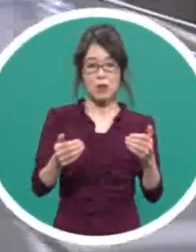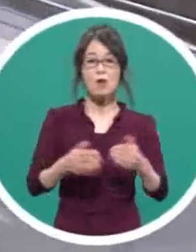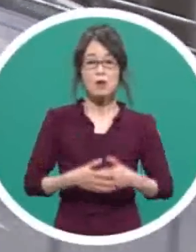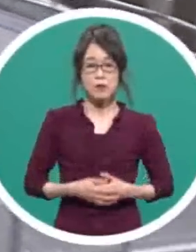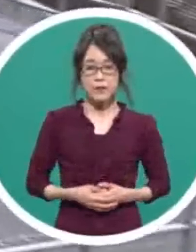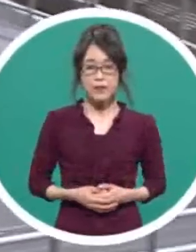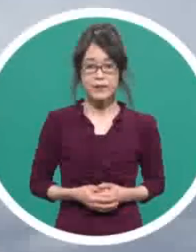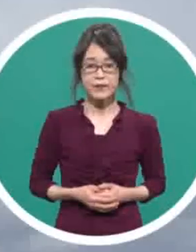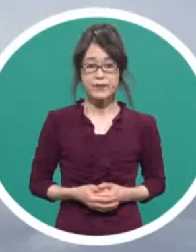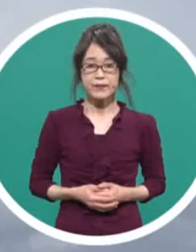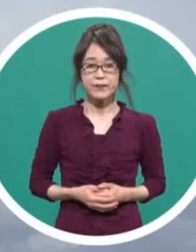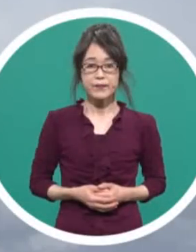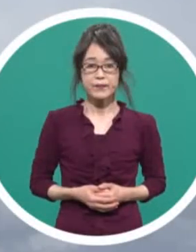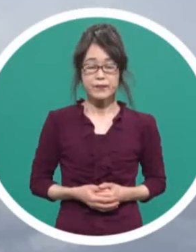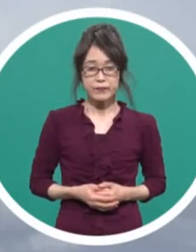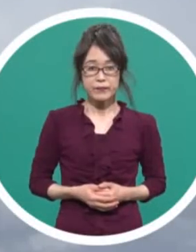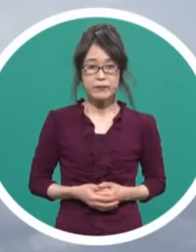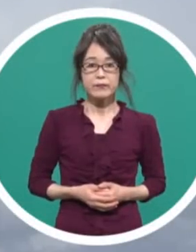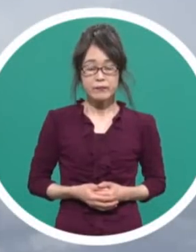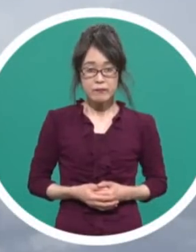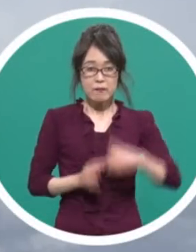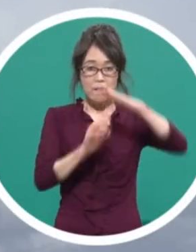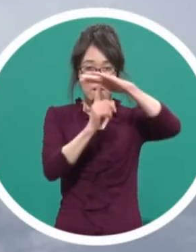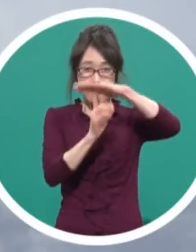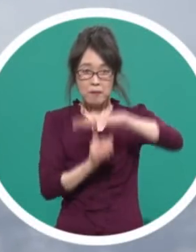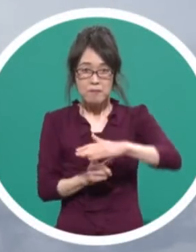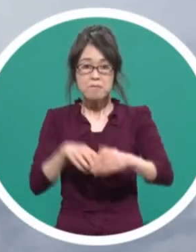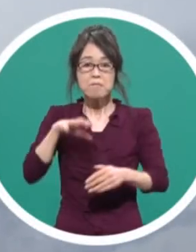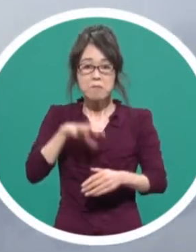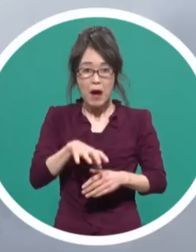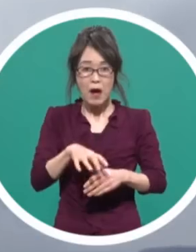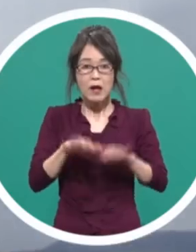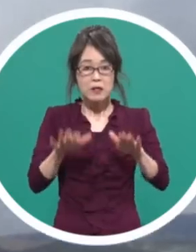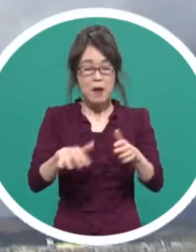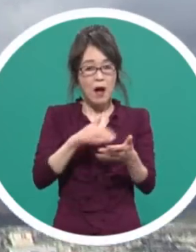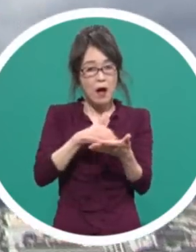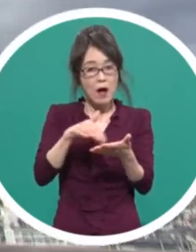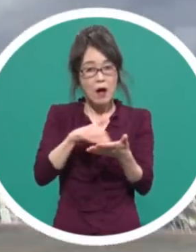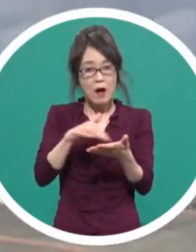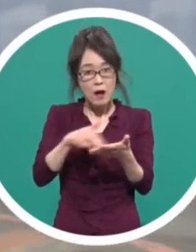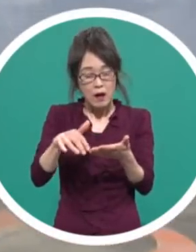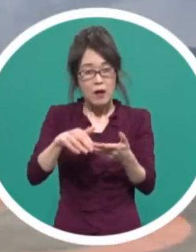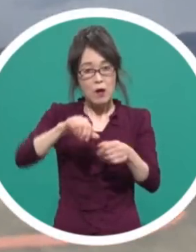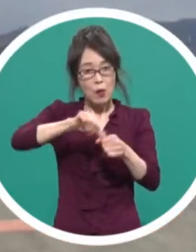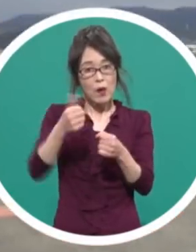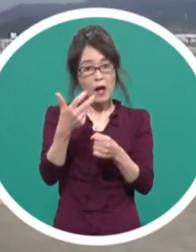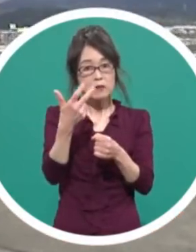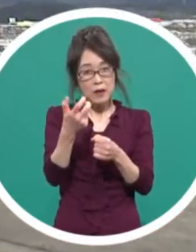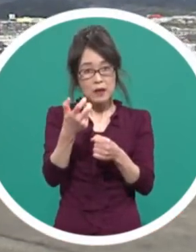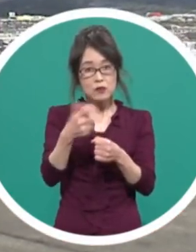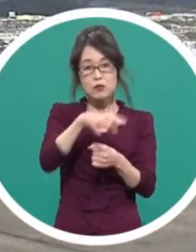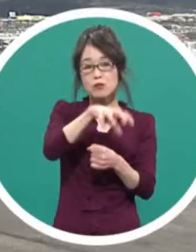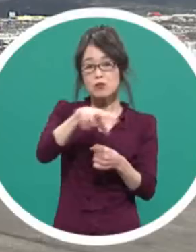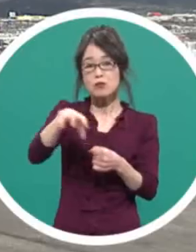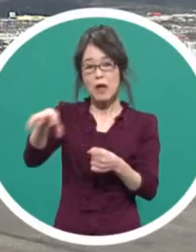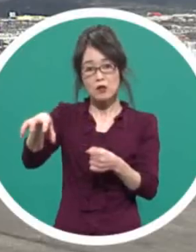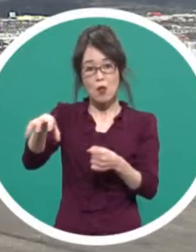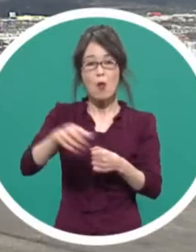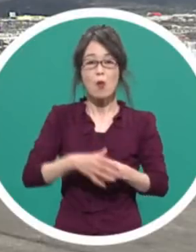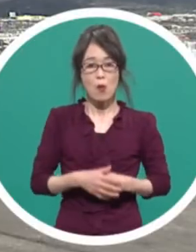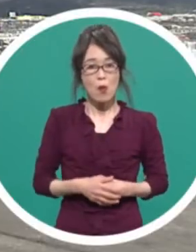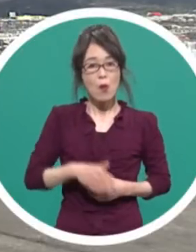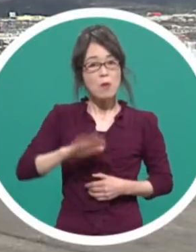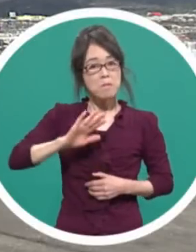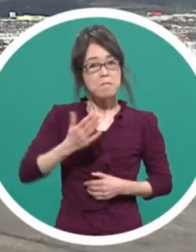要がある。しかしランデブーポイントは運行開始から県内570箇所にまで増えてきたもの